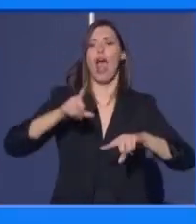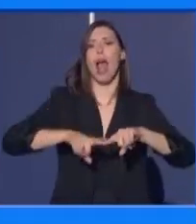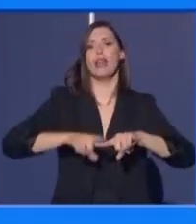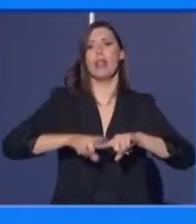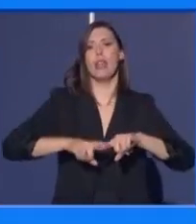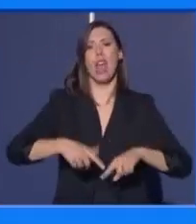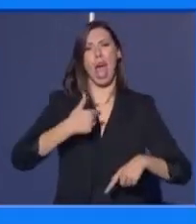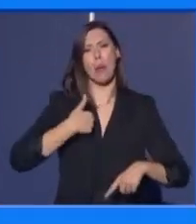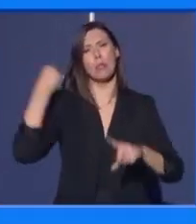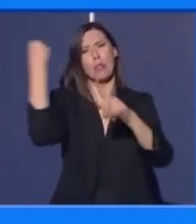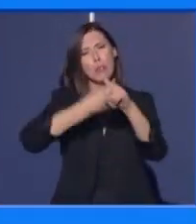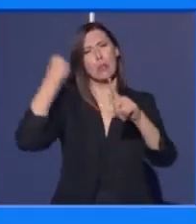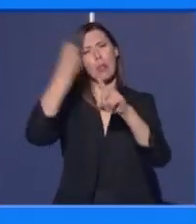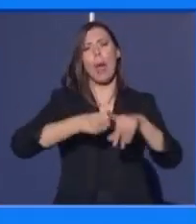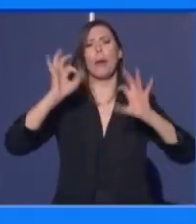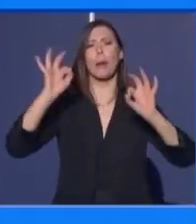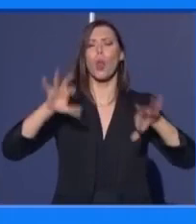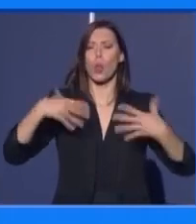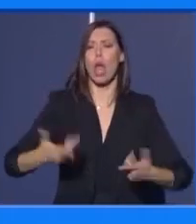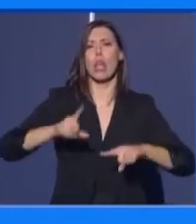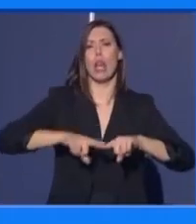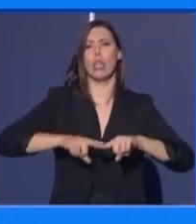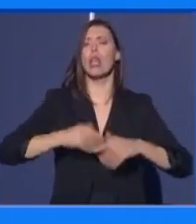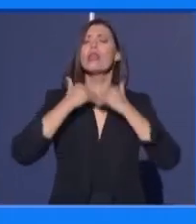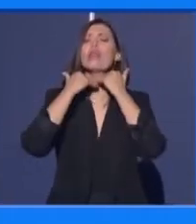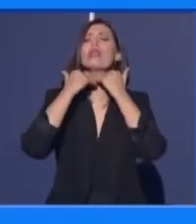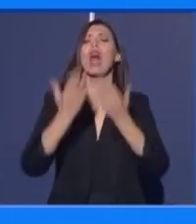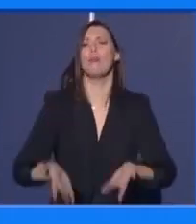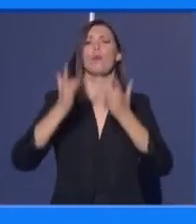δεν παρετούμαστε και δεν έχουμε το δικαίωμα να παραιτηθούμε.